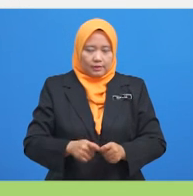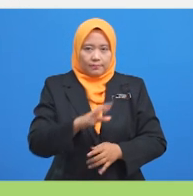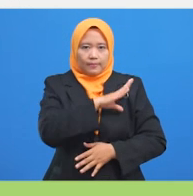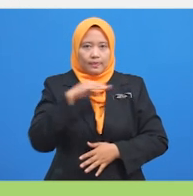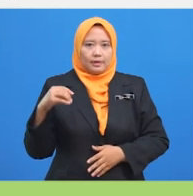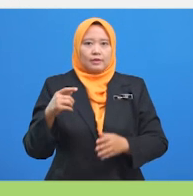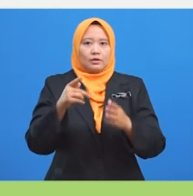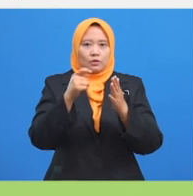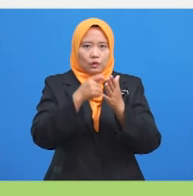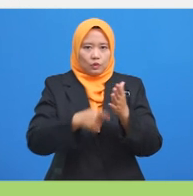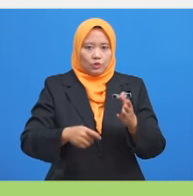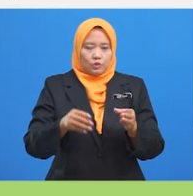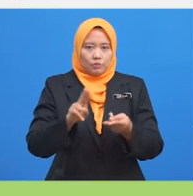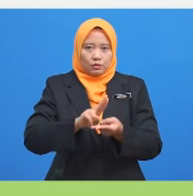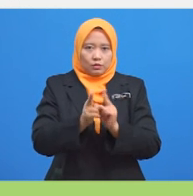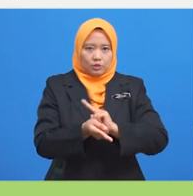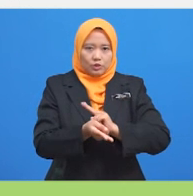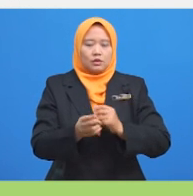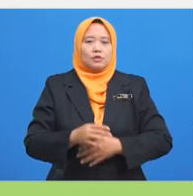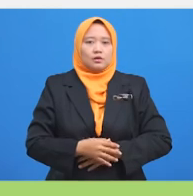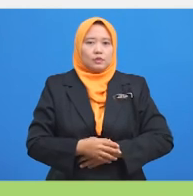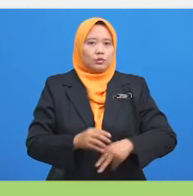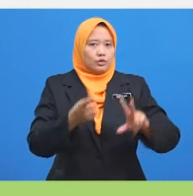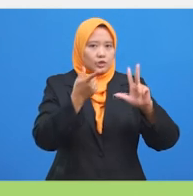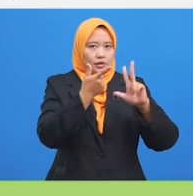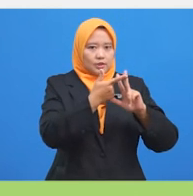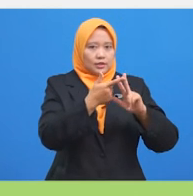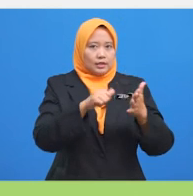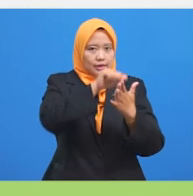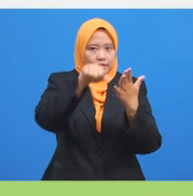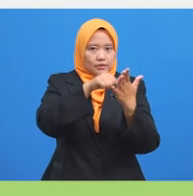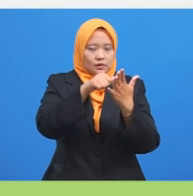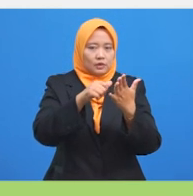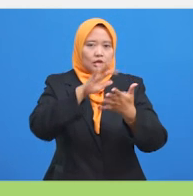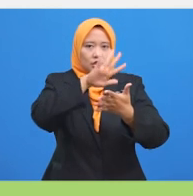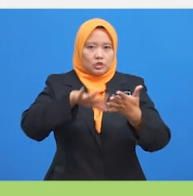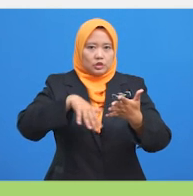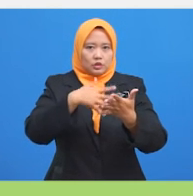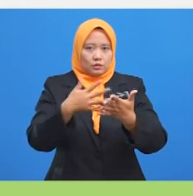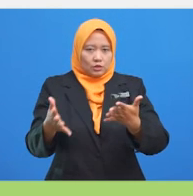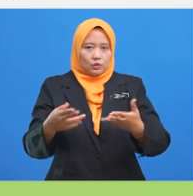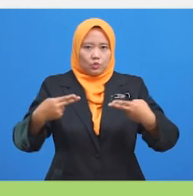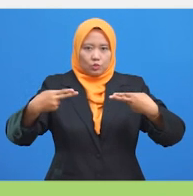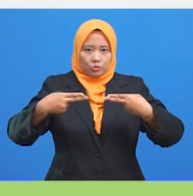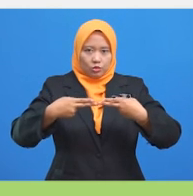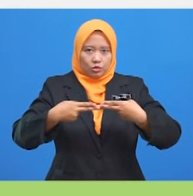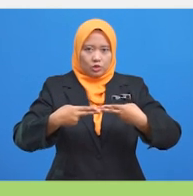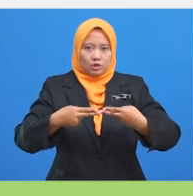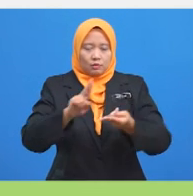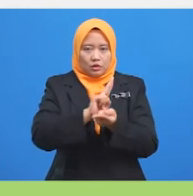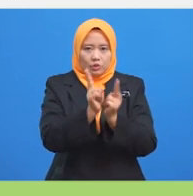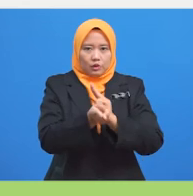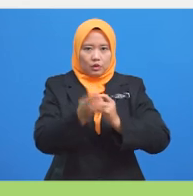menganalisis jadual yang menunjukkan hubungan antara perubahan output dengan perubahan dalam jumlah